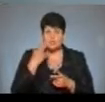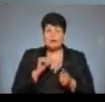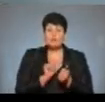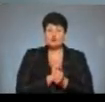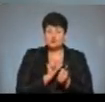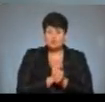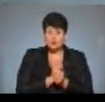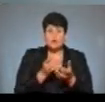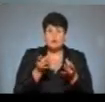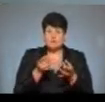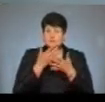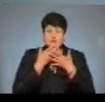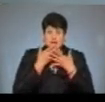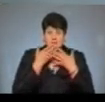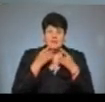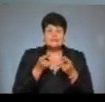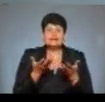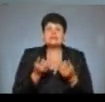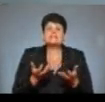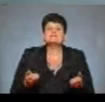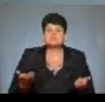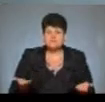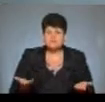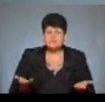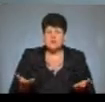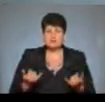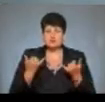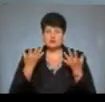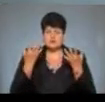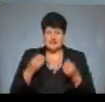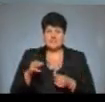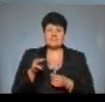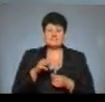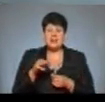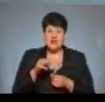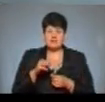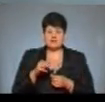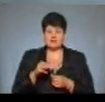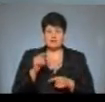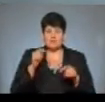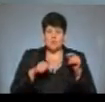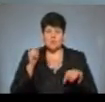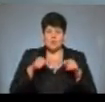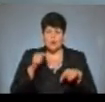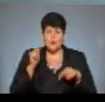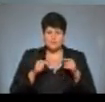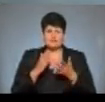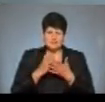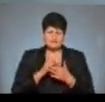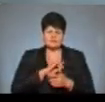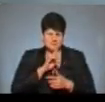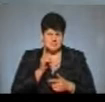посуха, вологи немає, ти її ніде не вольмеш. На сьогоднішній день в травні перепадають опади, є